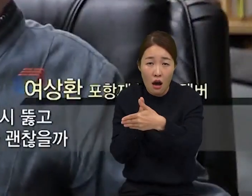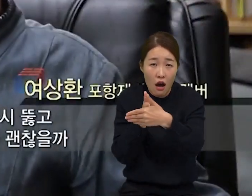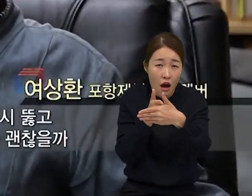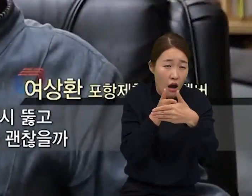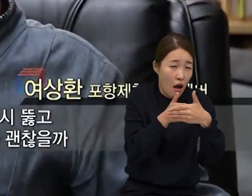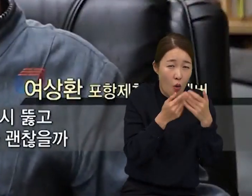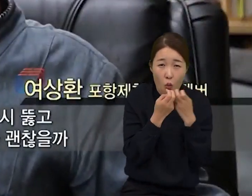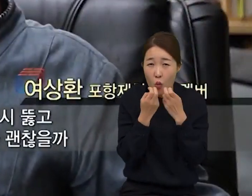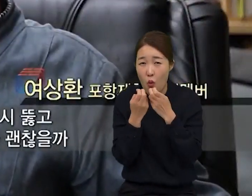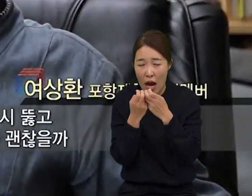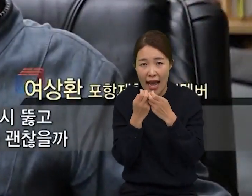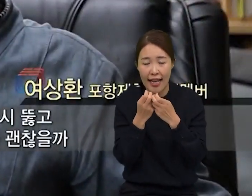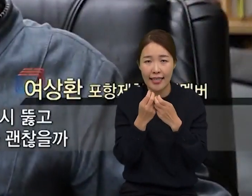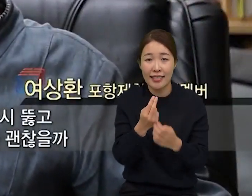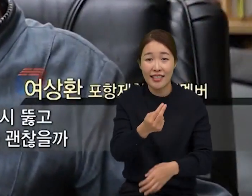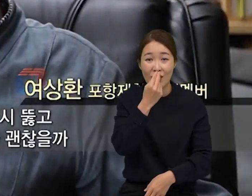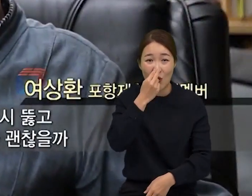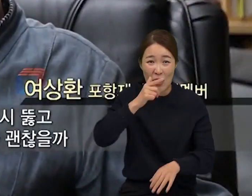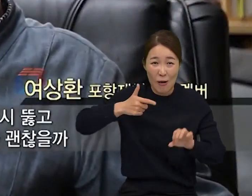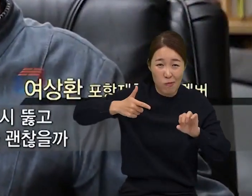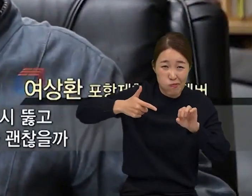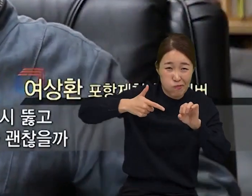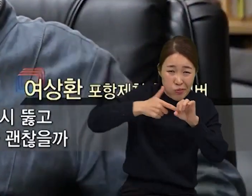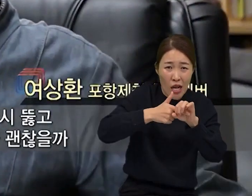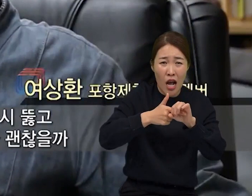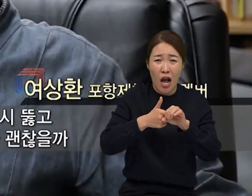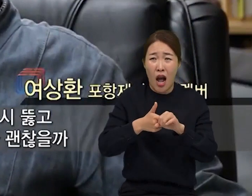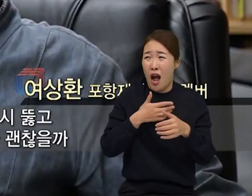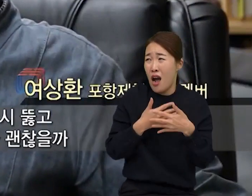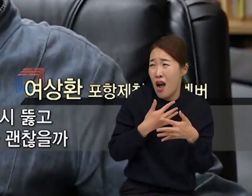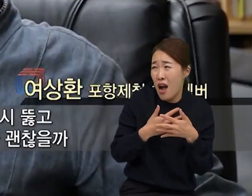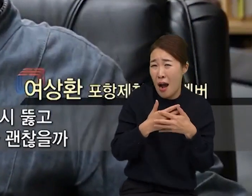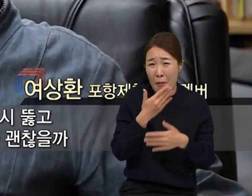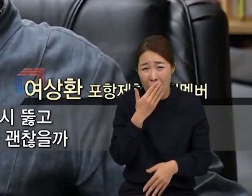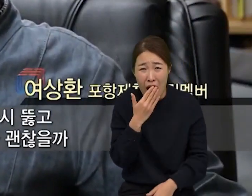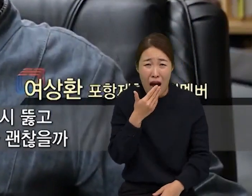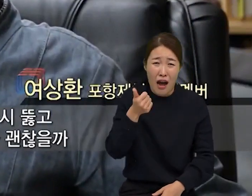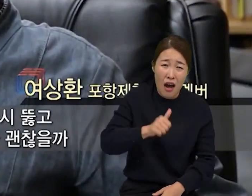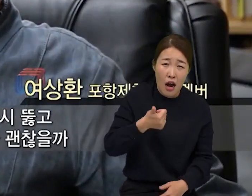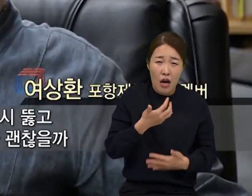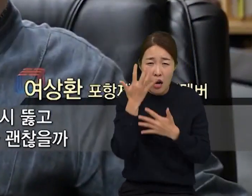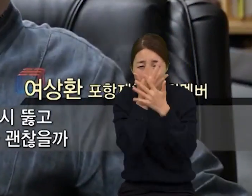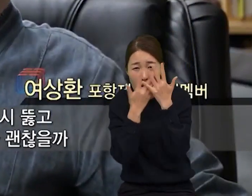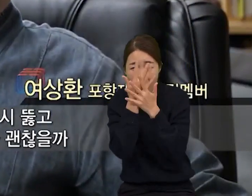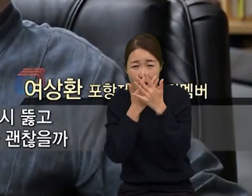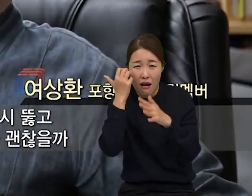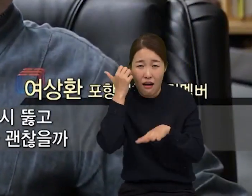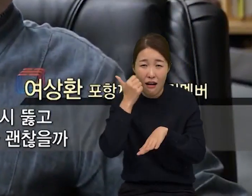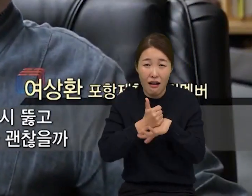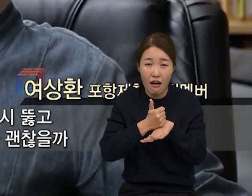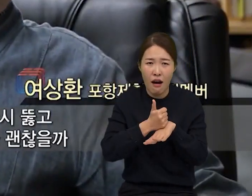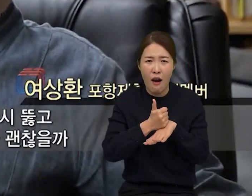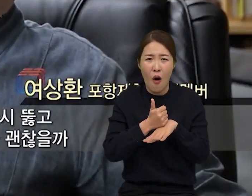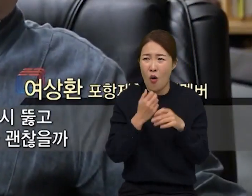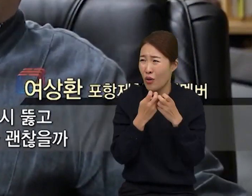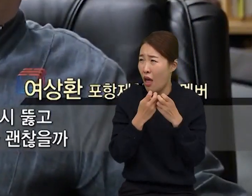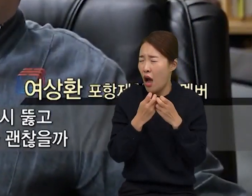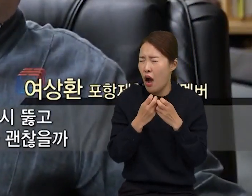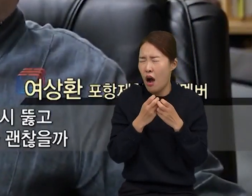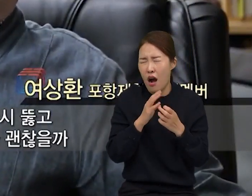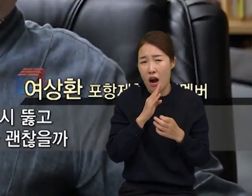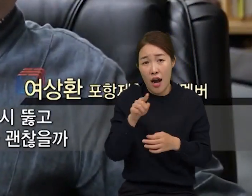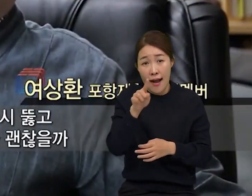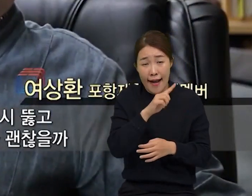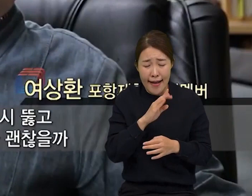출선구가 막혀서 산소 드릴로 다시 뚫고 초조하고 불안하고